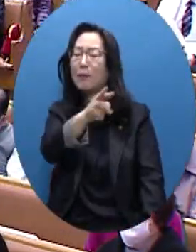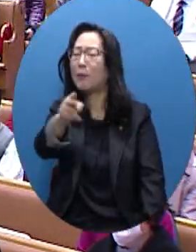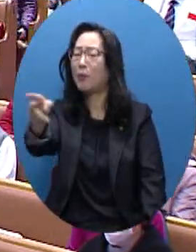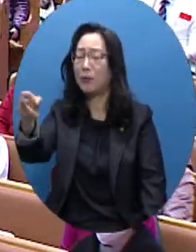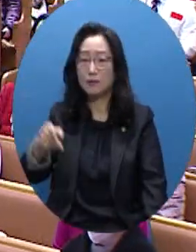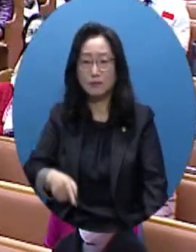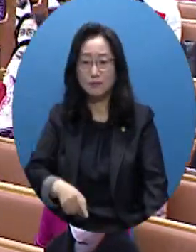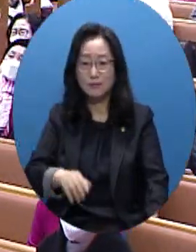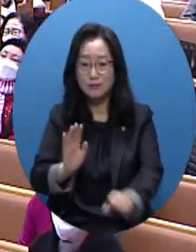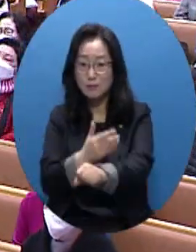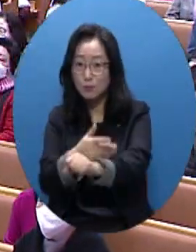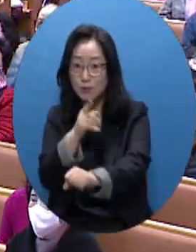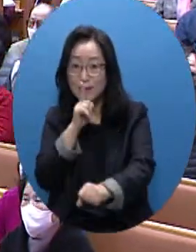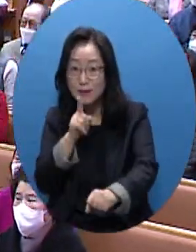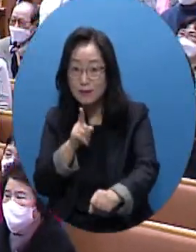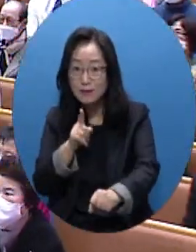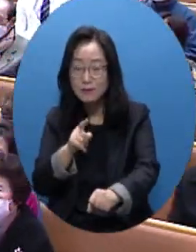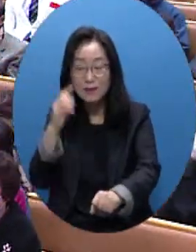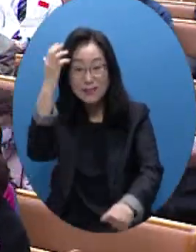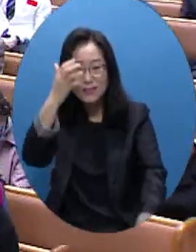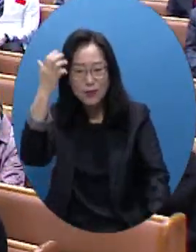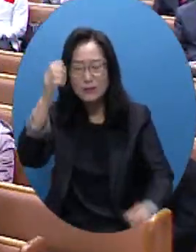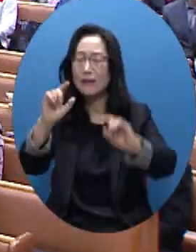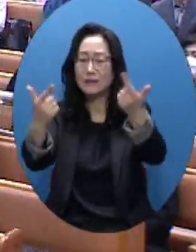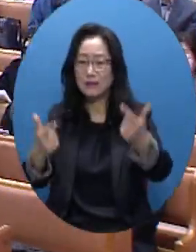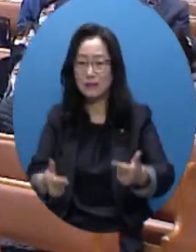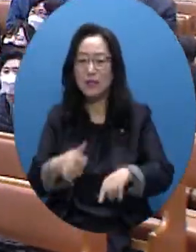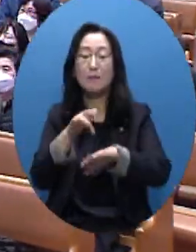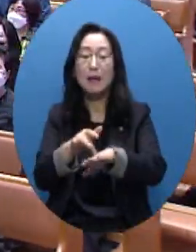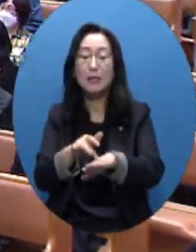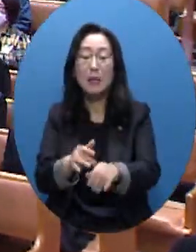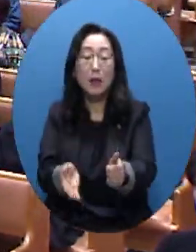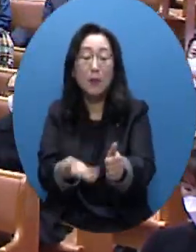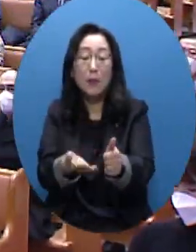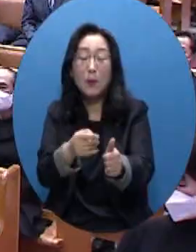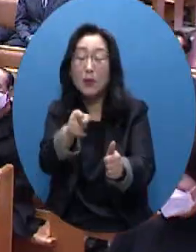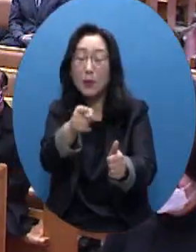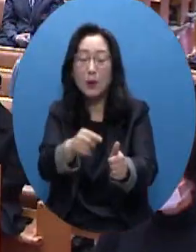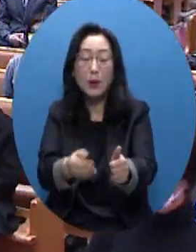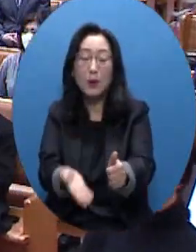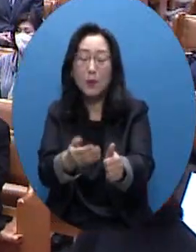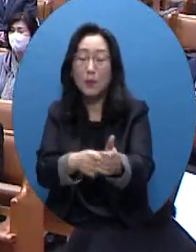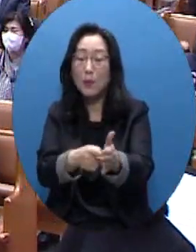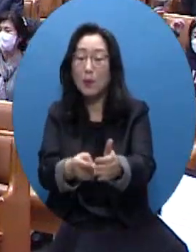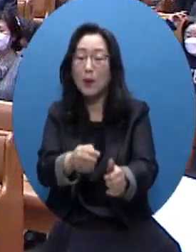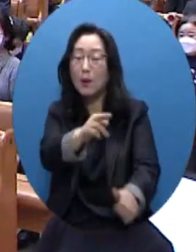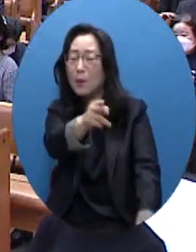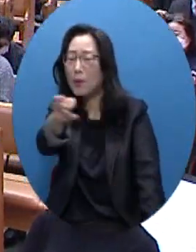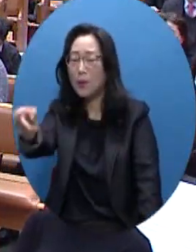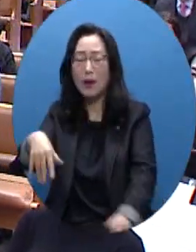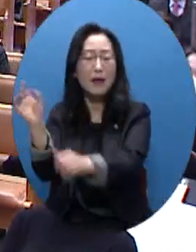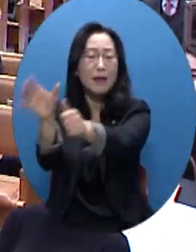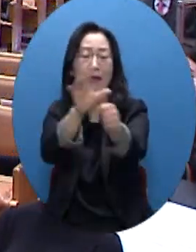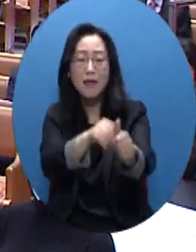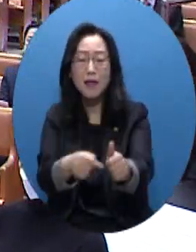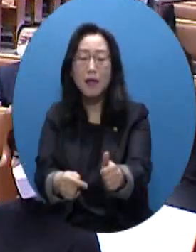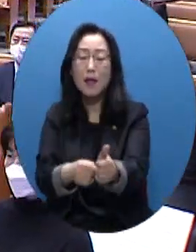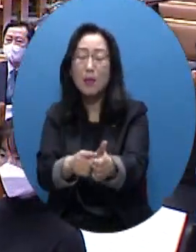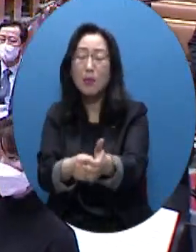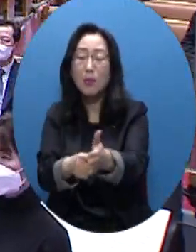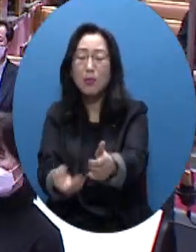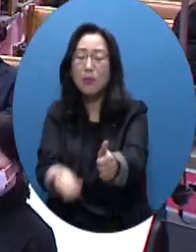승리의 역사가 아닙니다 마리가 넌 의롭다 남을 판단하고 정죄하고 첫 사람을 야산 차라 자꾸